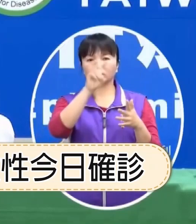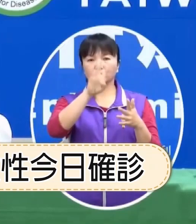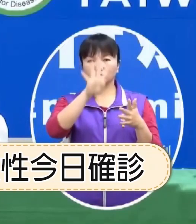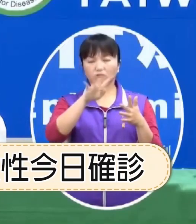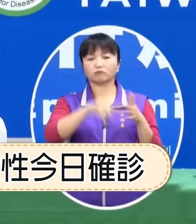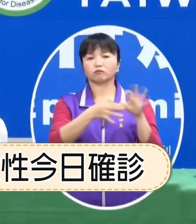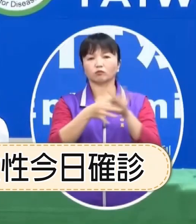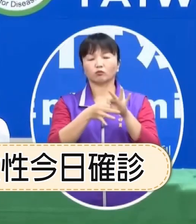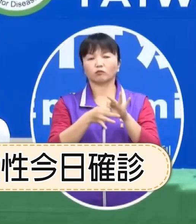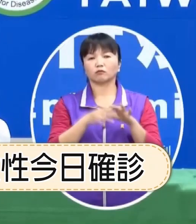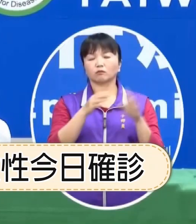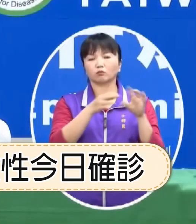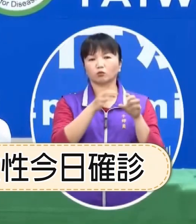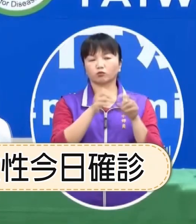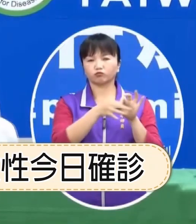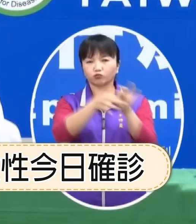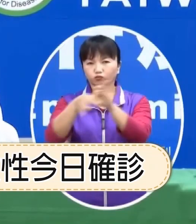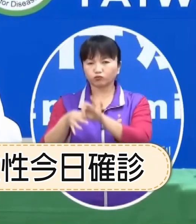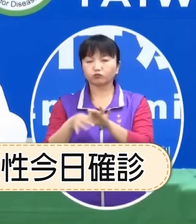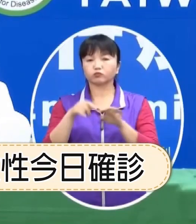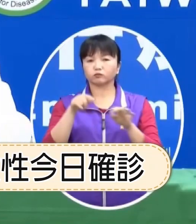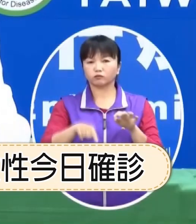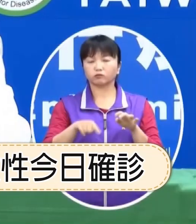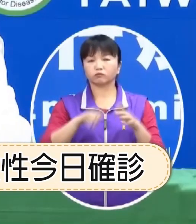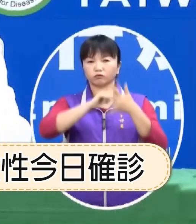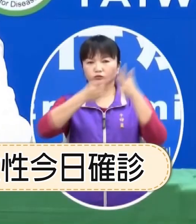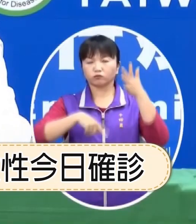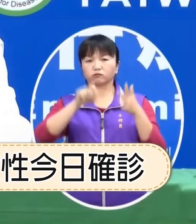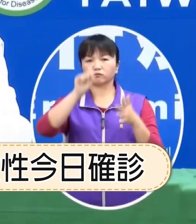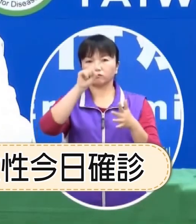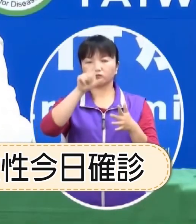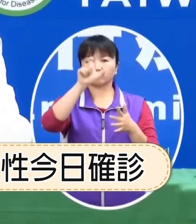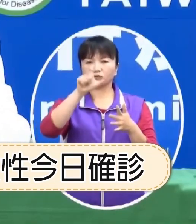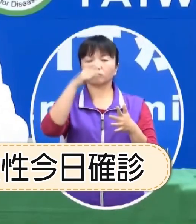的案例哈，延伸到